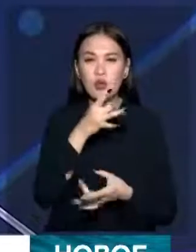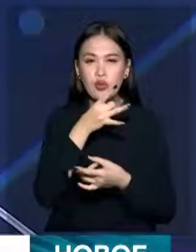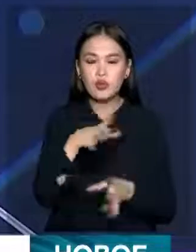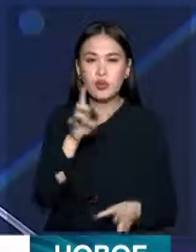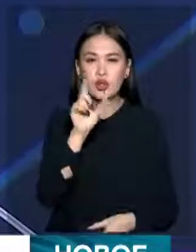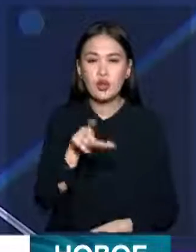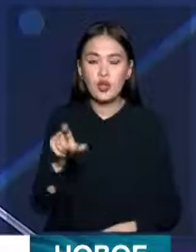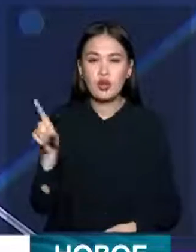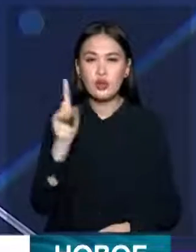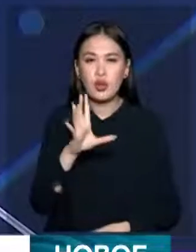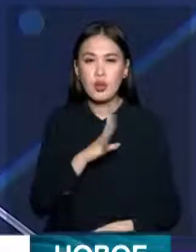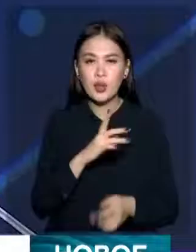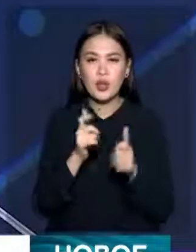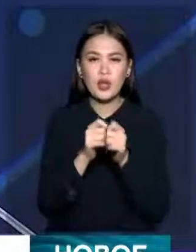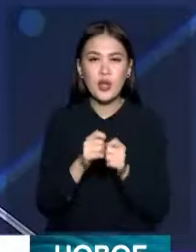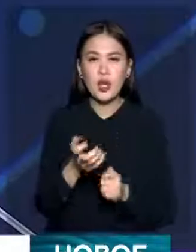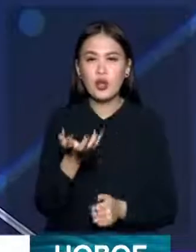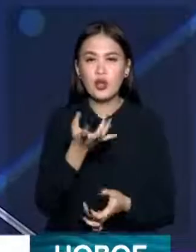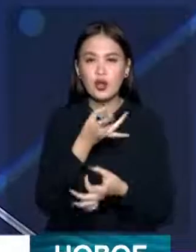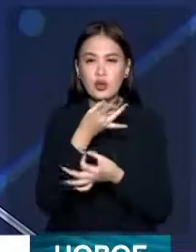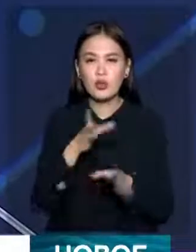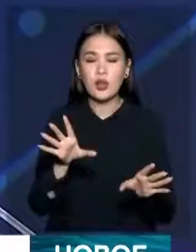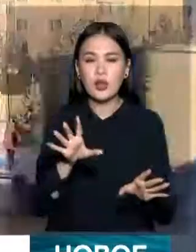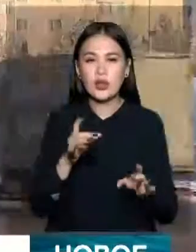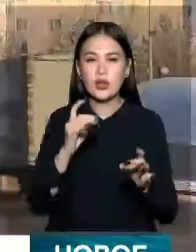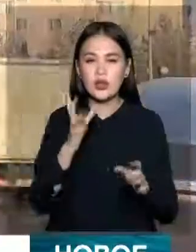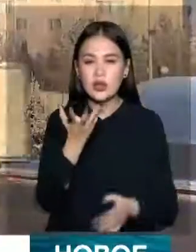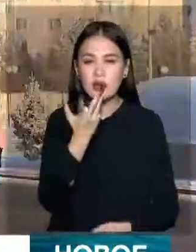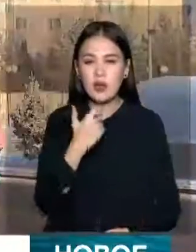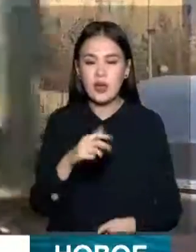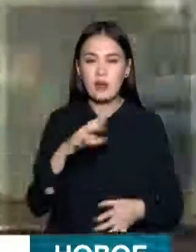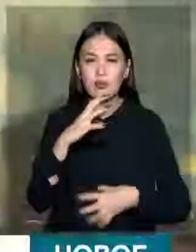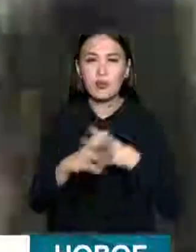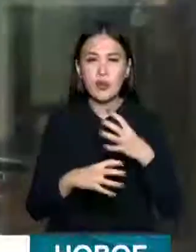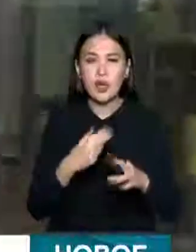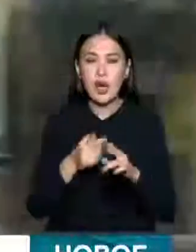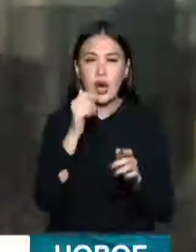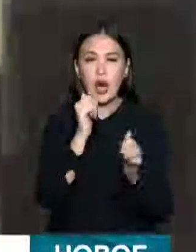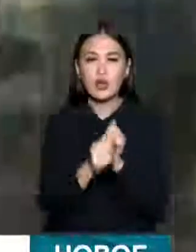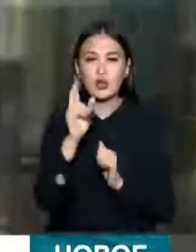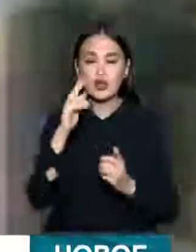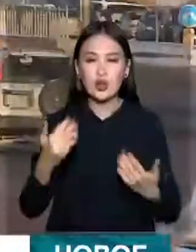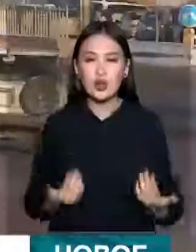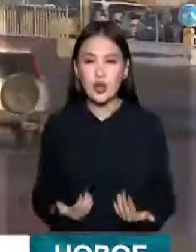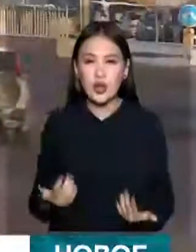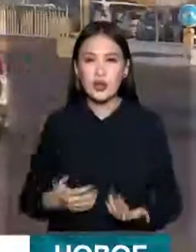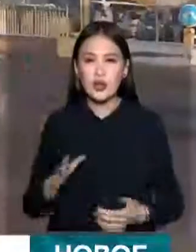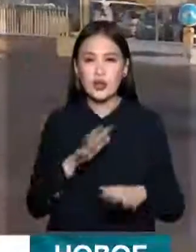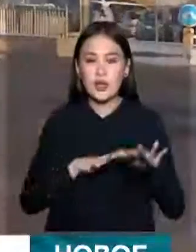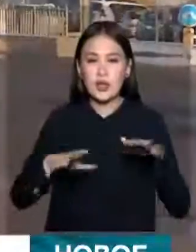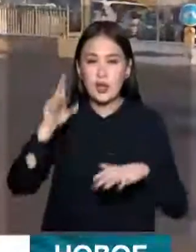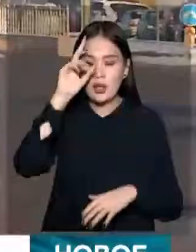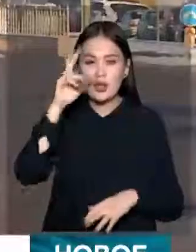любой гражданин имеет доступ к благам цифрового мира. А еще важно, чтобы каждый, кто живет в нашей стране, мог